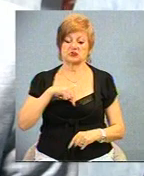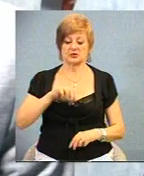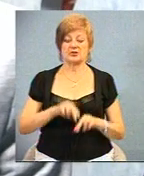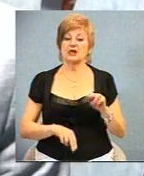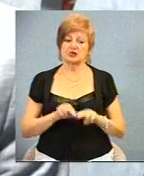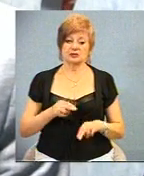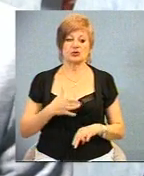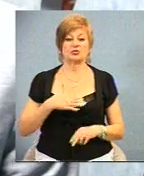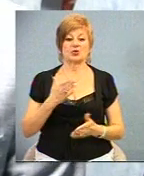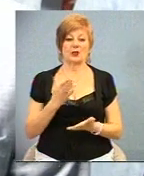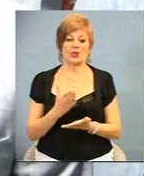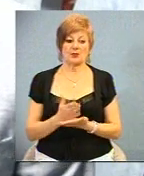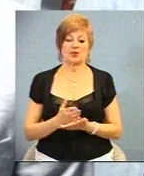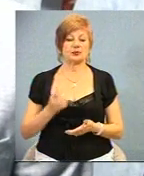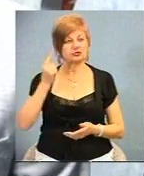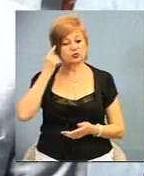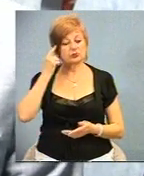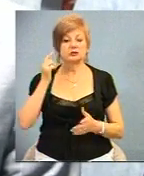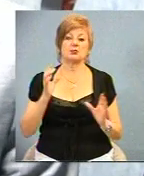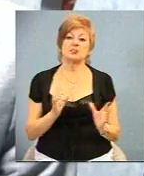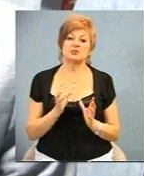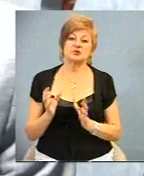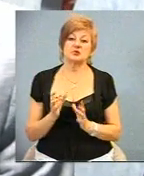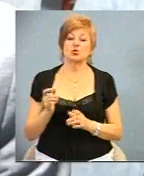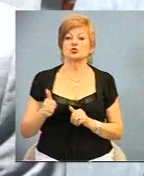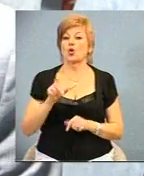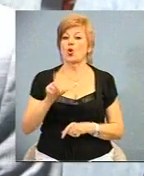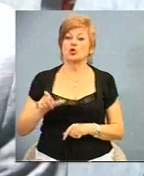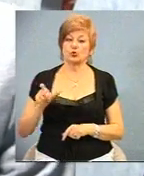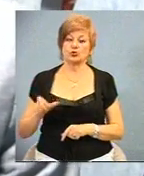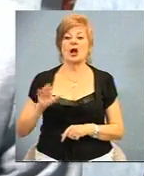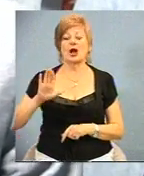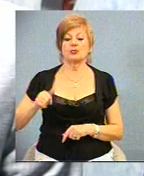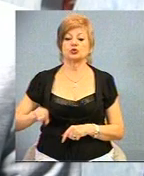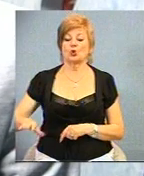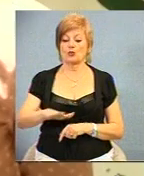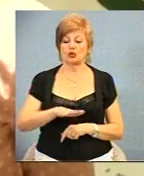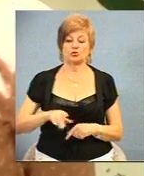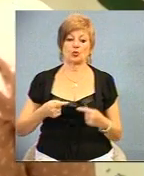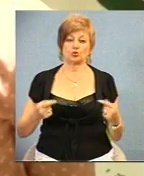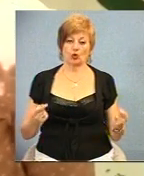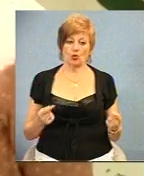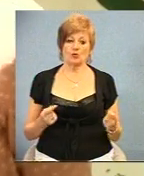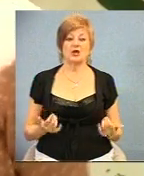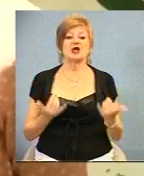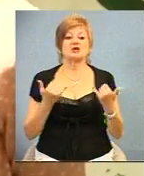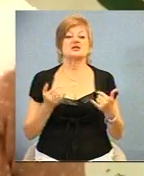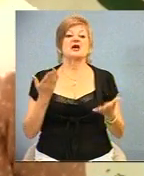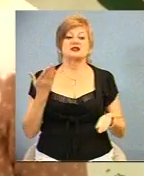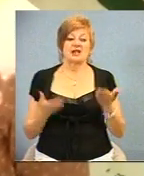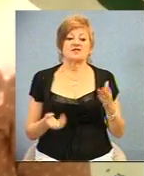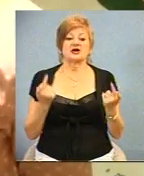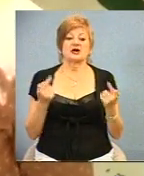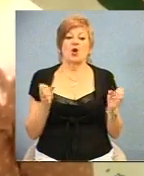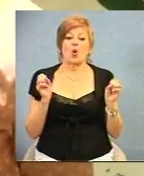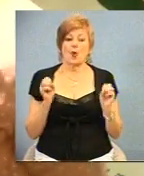все ж таки маємо говорити перш за все про людей і вже через призму людей говорити про території, говорити про інші речі. Зараз може навіть і більша небезпека